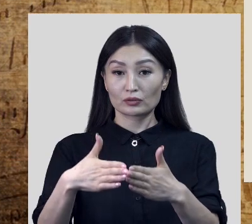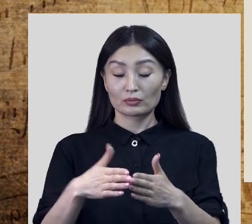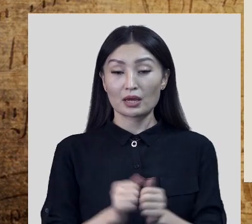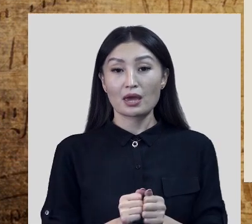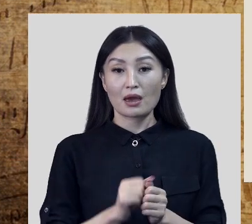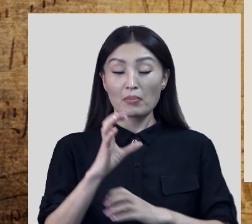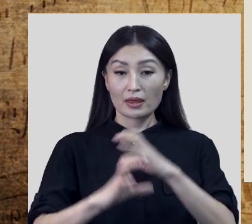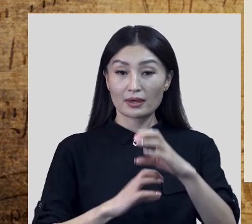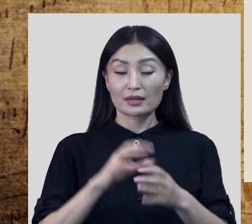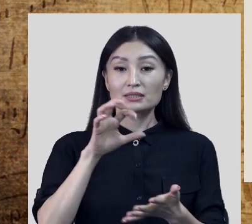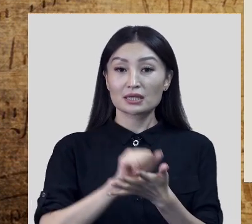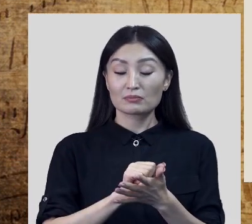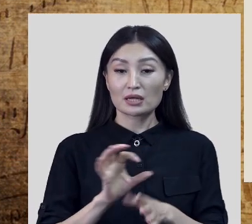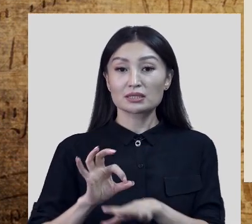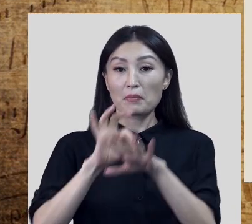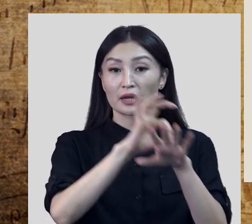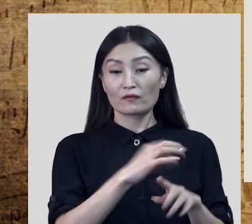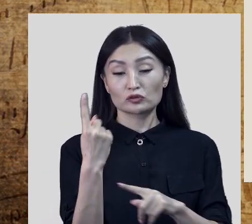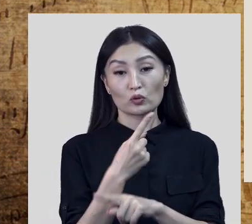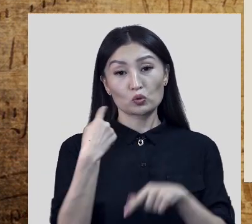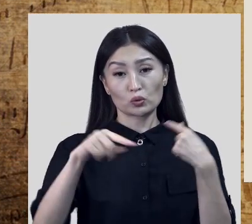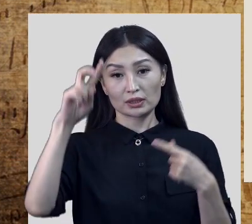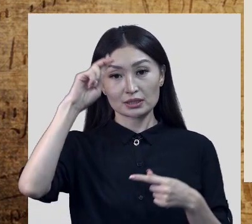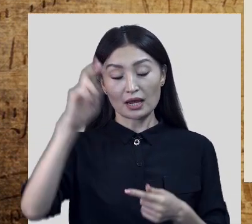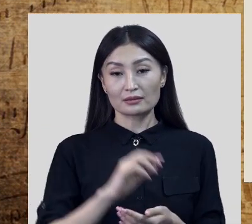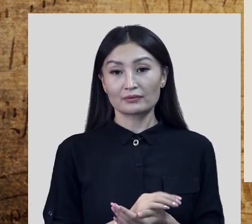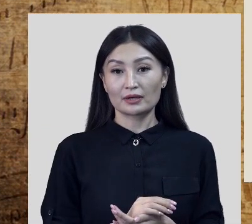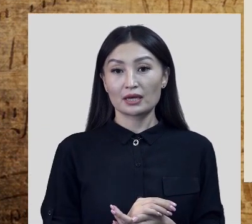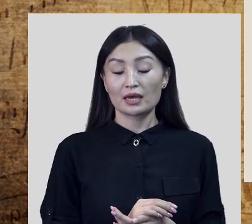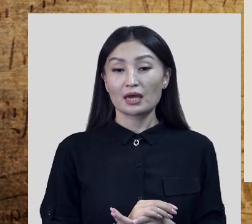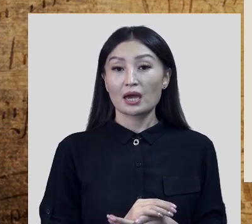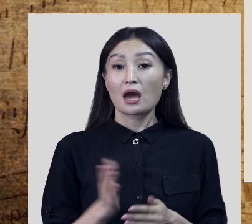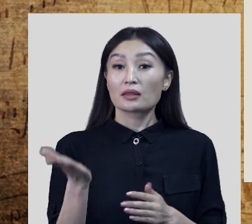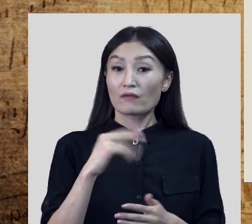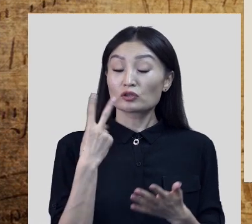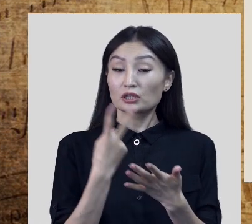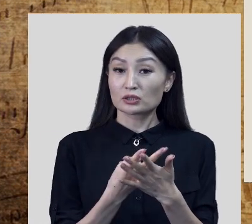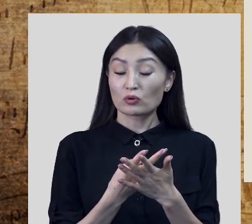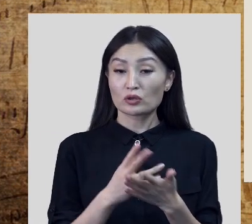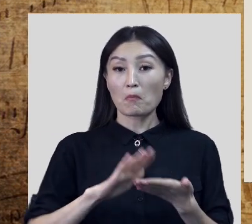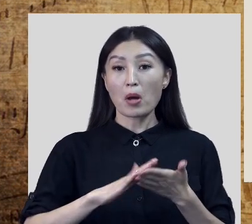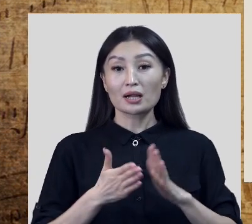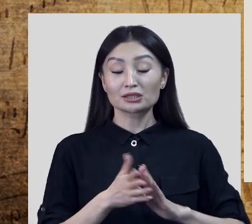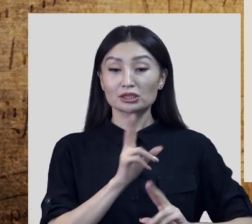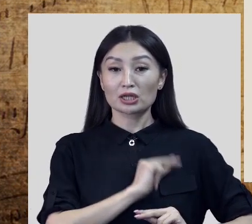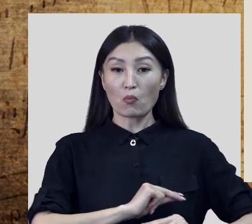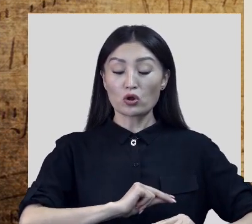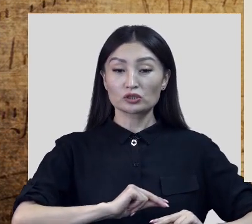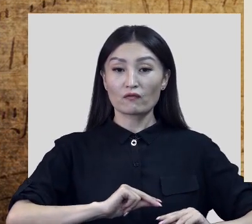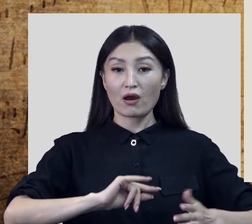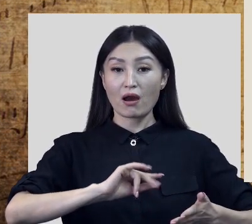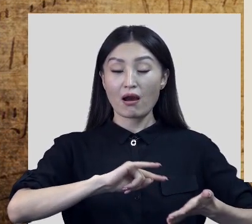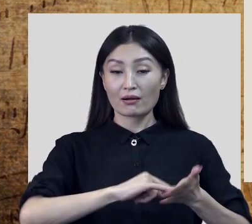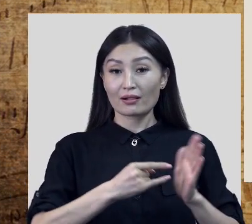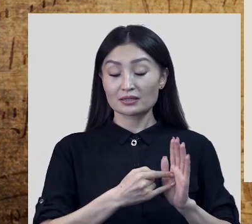кроме того занималась перевозками товаров других стран давайте рассмотрим положение рабочего класса в